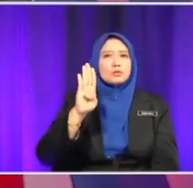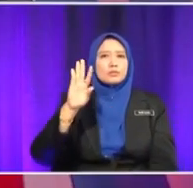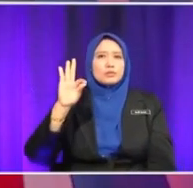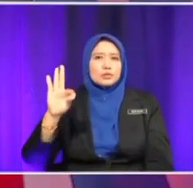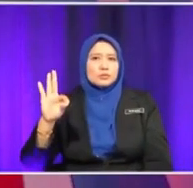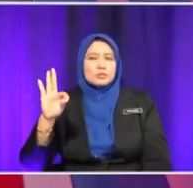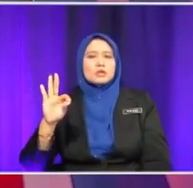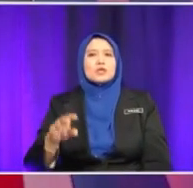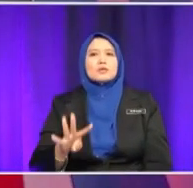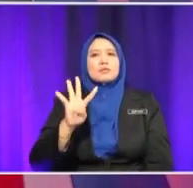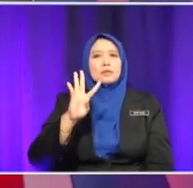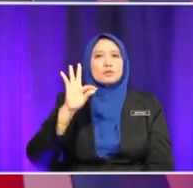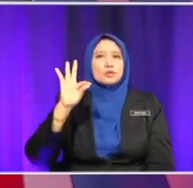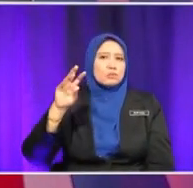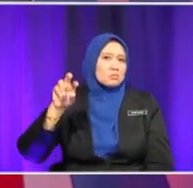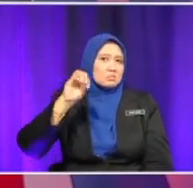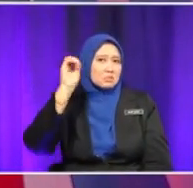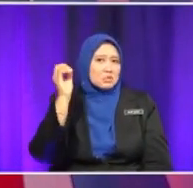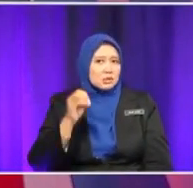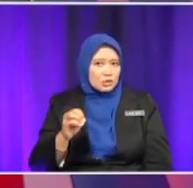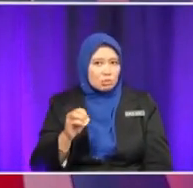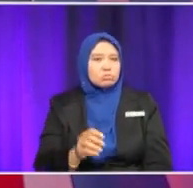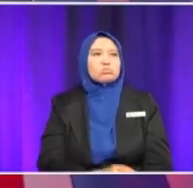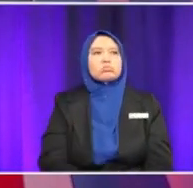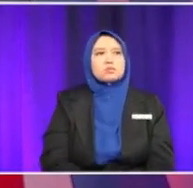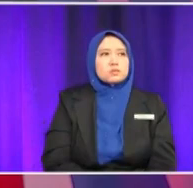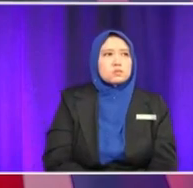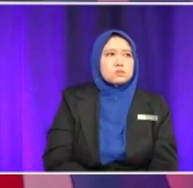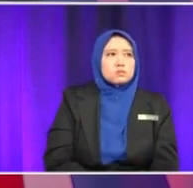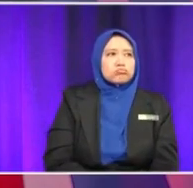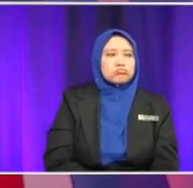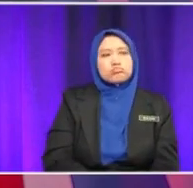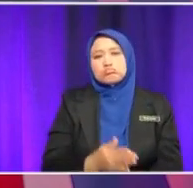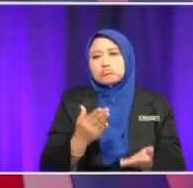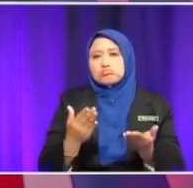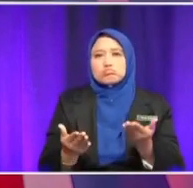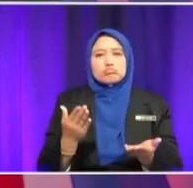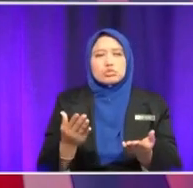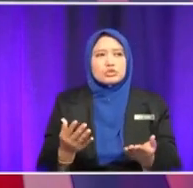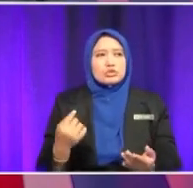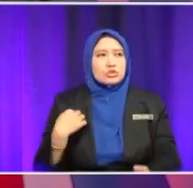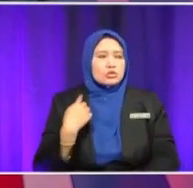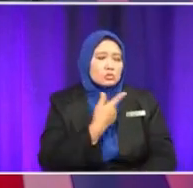Desa gibi your Wong di beberapa maka rendah dari segi